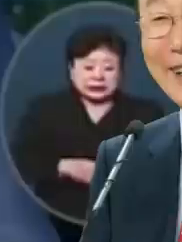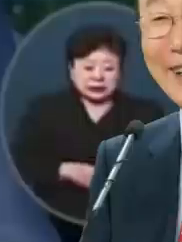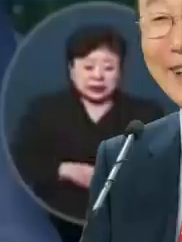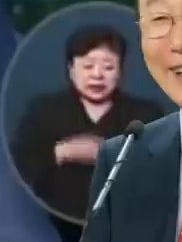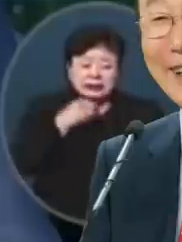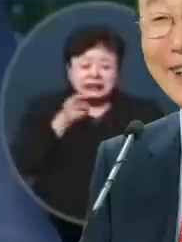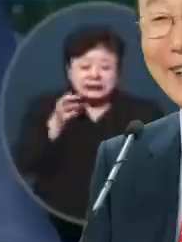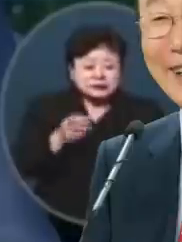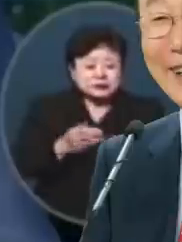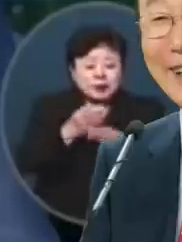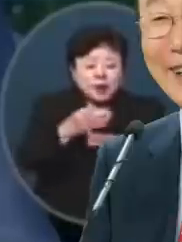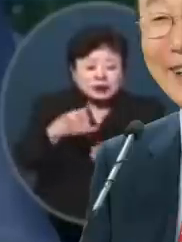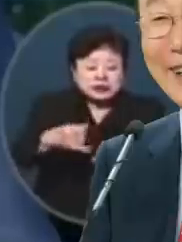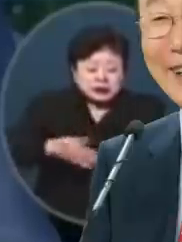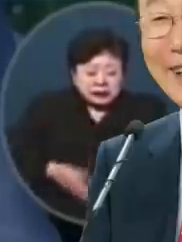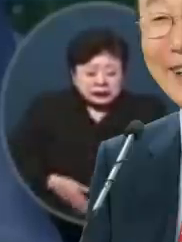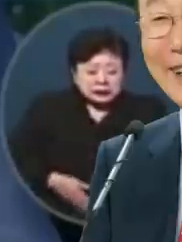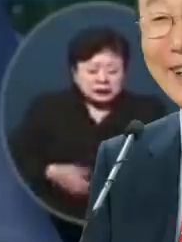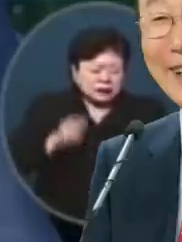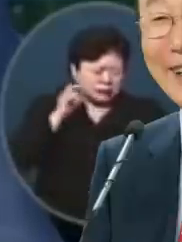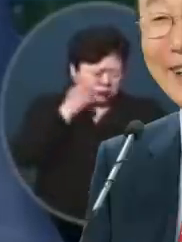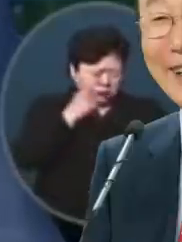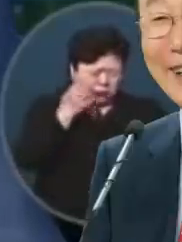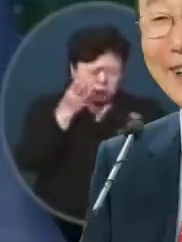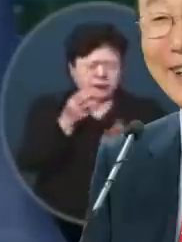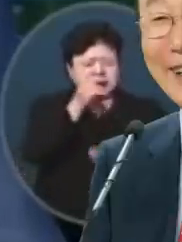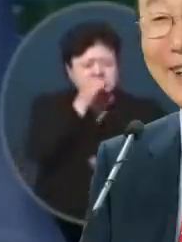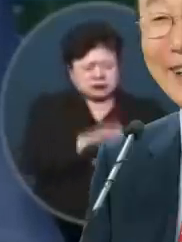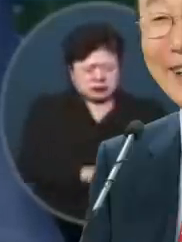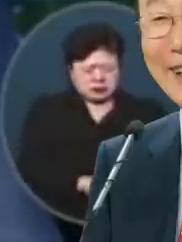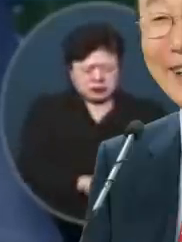서른 살이 넘어서 자녀를 낳게 되면 고생 많이 해요.